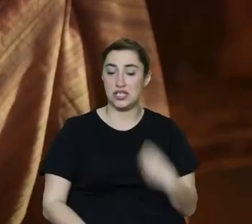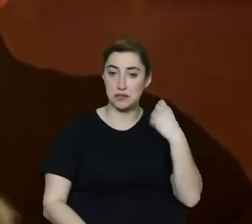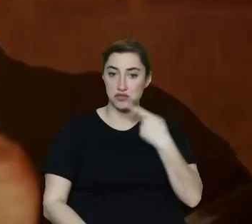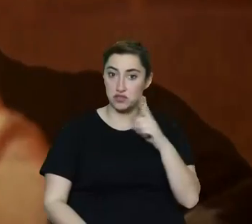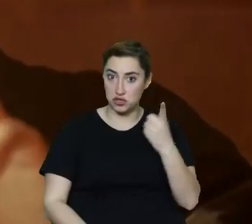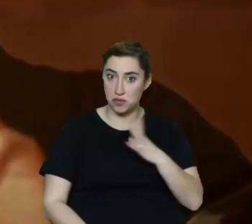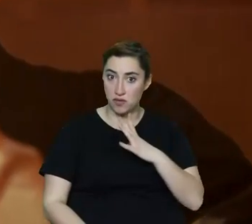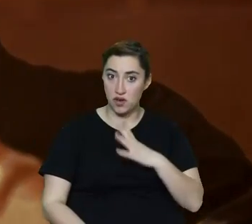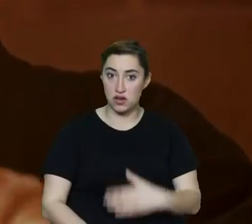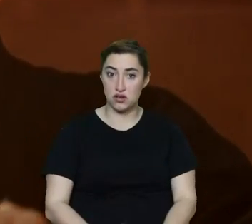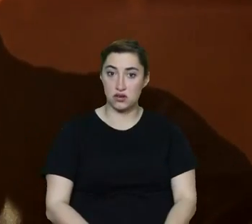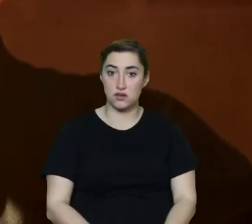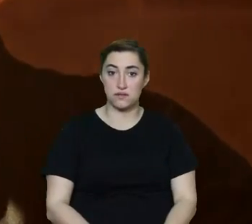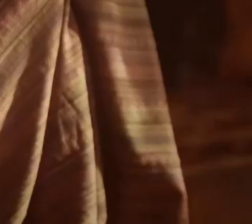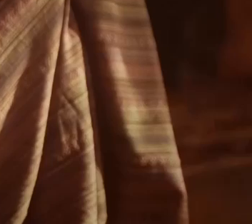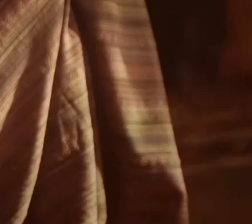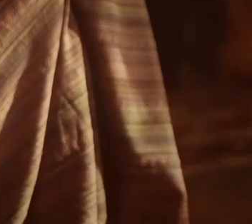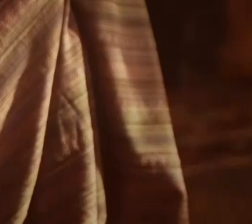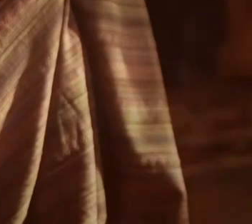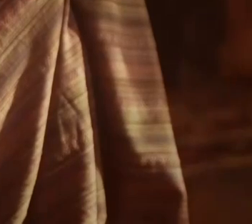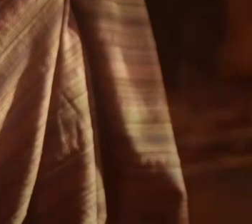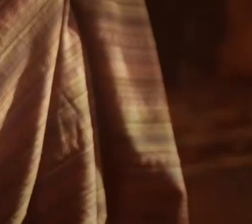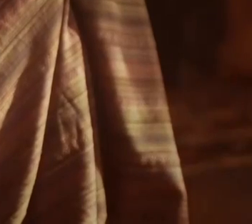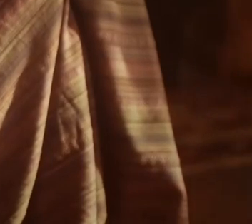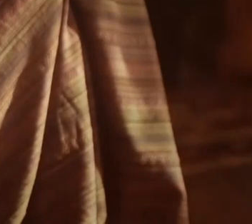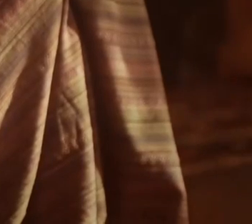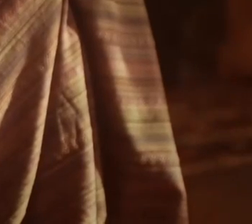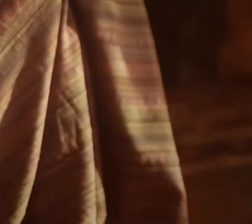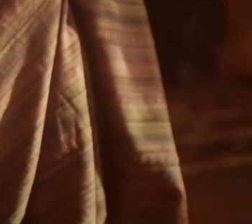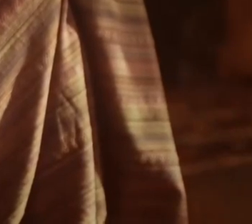bir şikayet mi ola ki? Yunus öfkeyle elini kaldırıp susturdu.